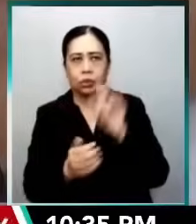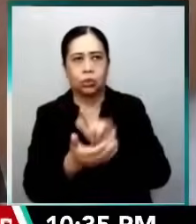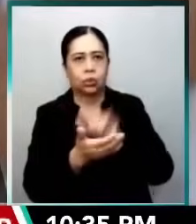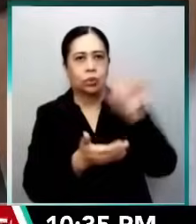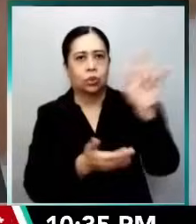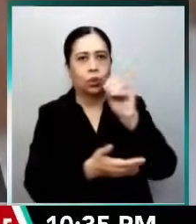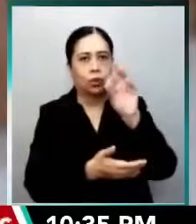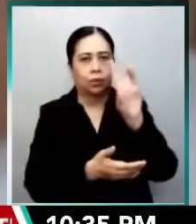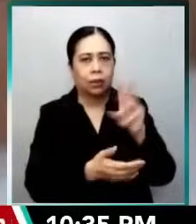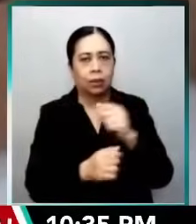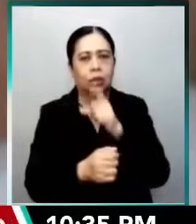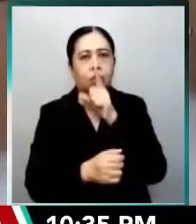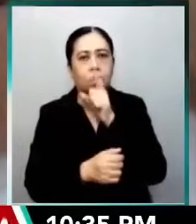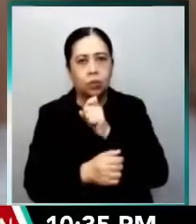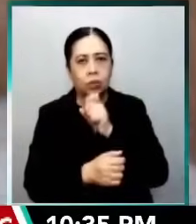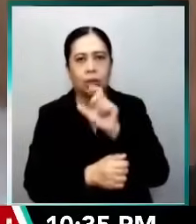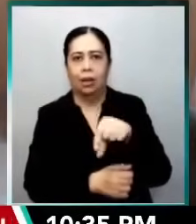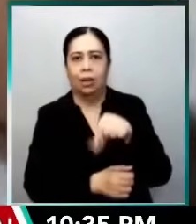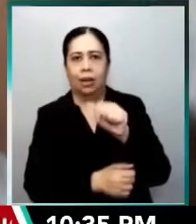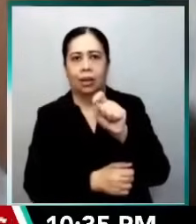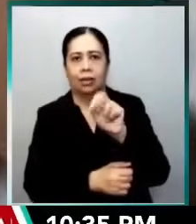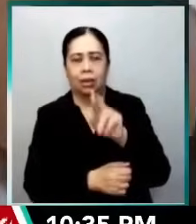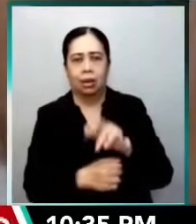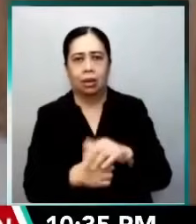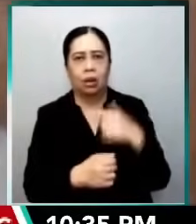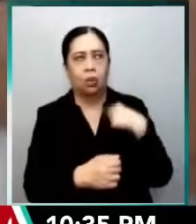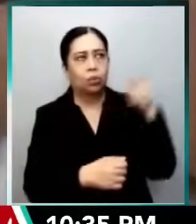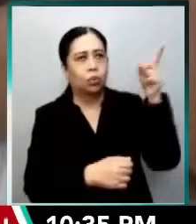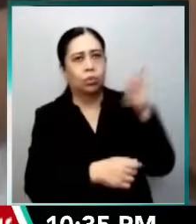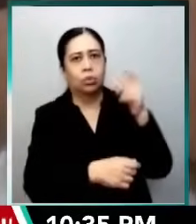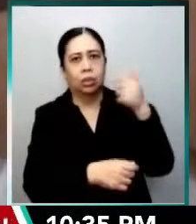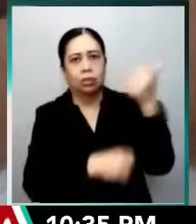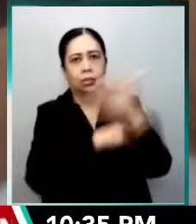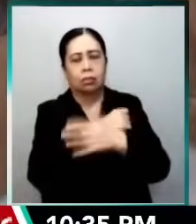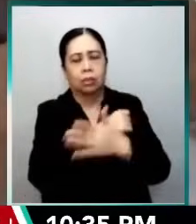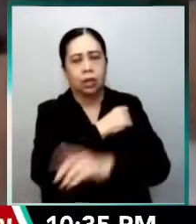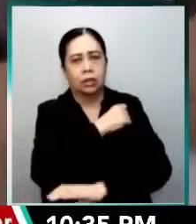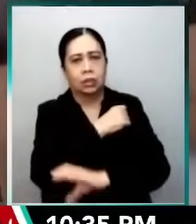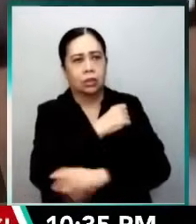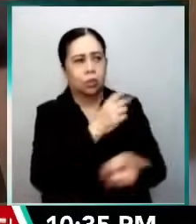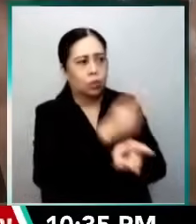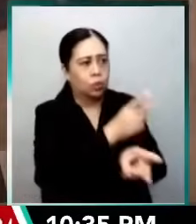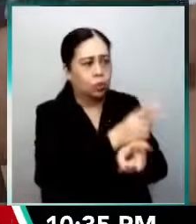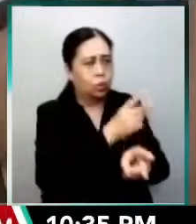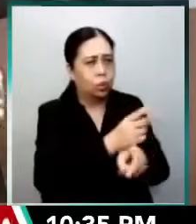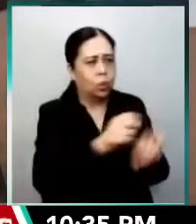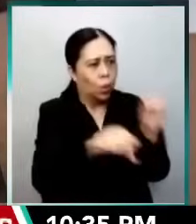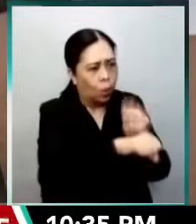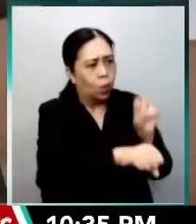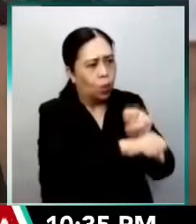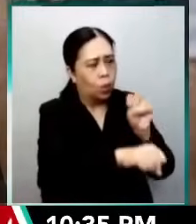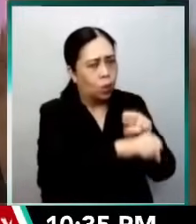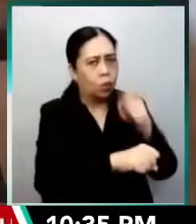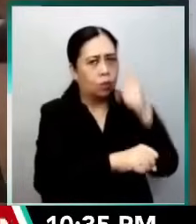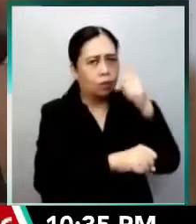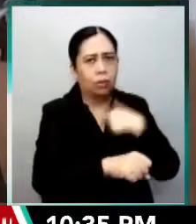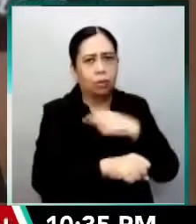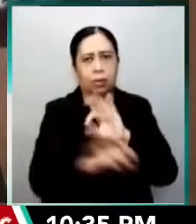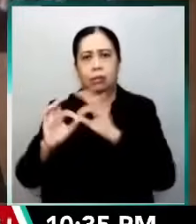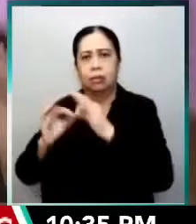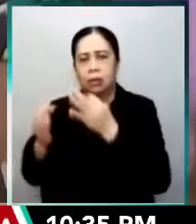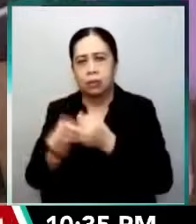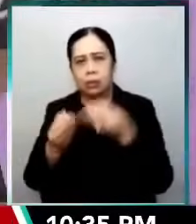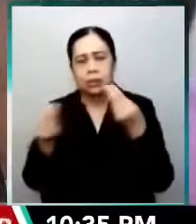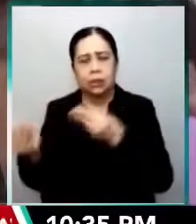2021. Nag-aalaga ako ng ibang tao doon. Nagtatrabaho ako para sa ibang tao. Pero yung pamilya ko, hindi